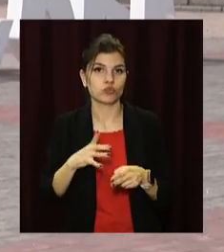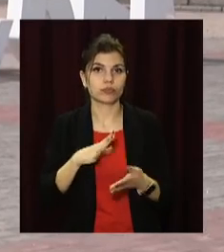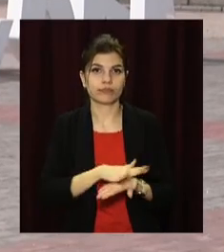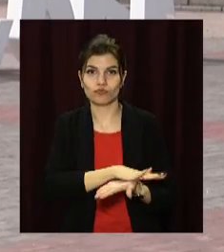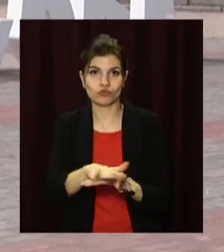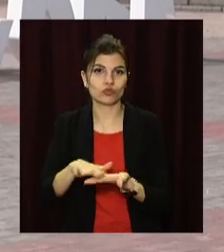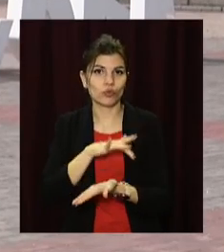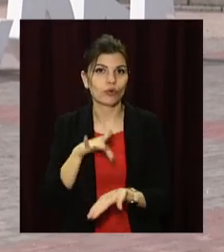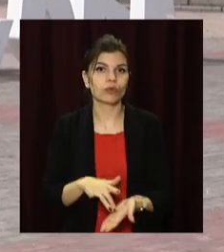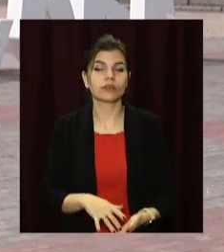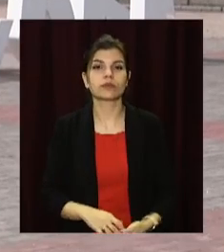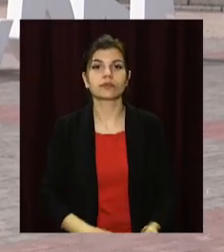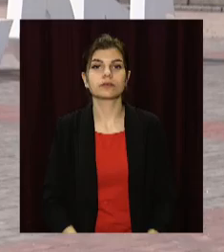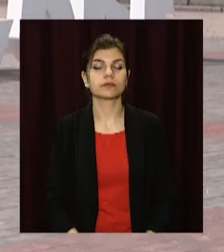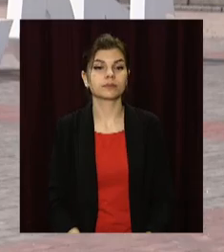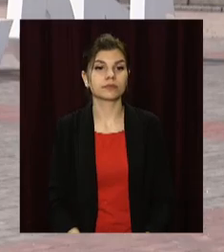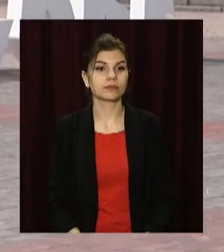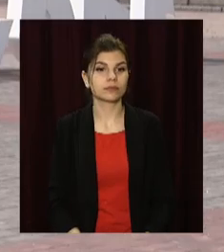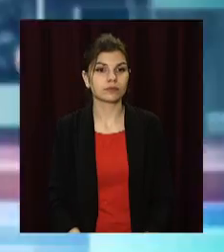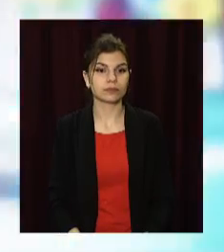Сулюма, Open News, телеканал «Відкритий».